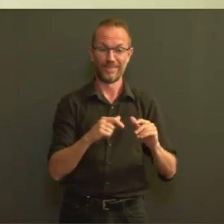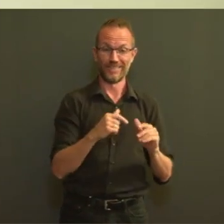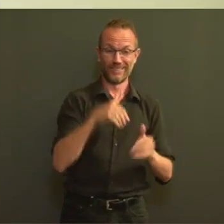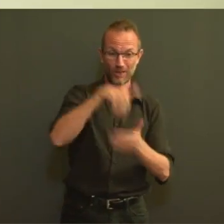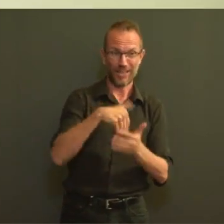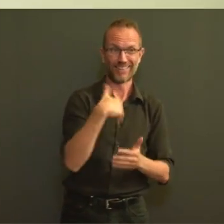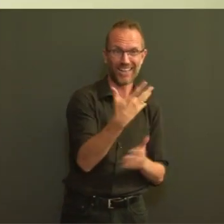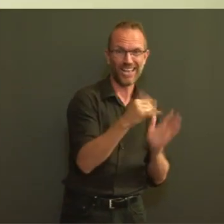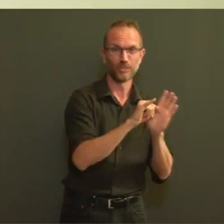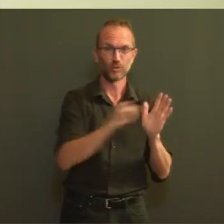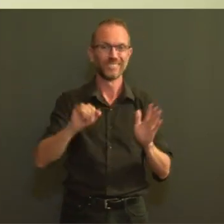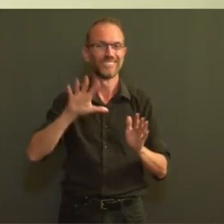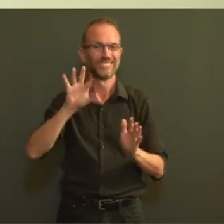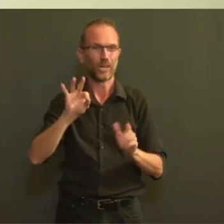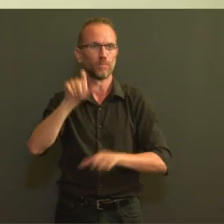les 2 semaines.